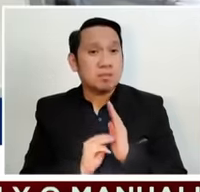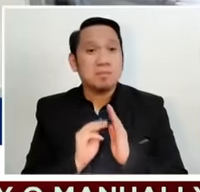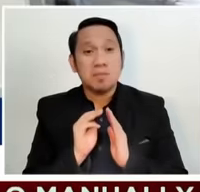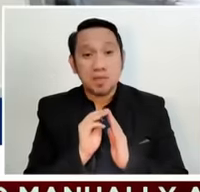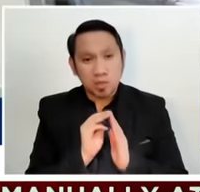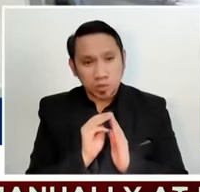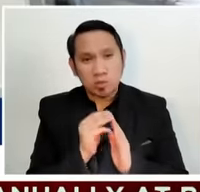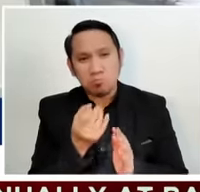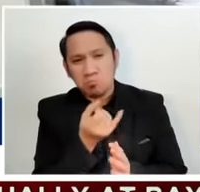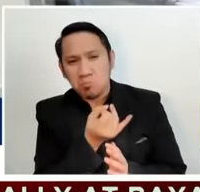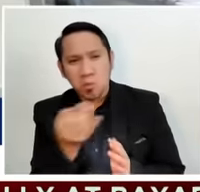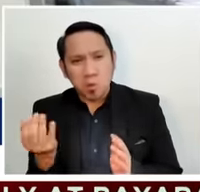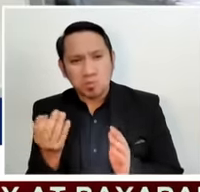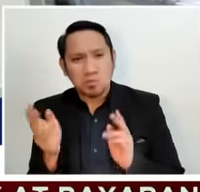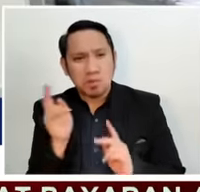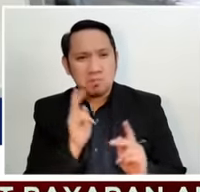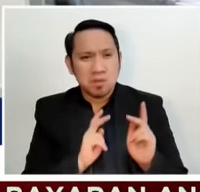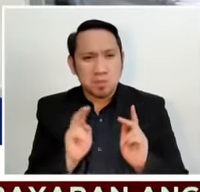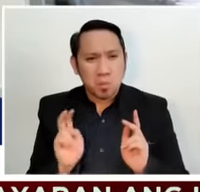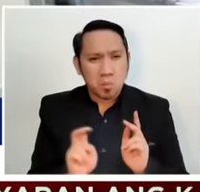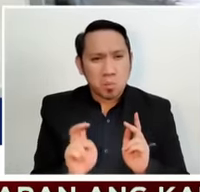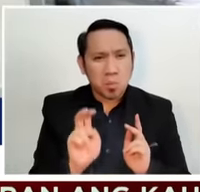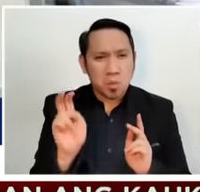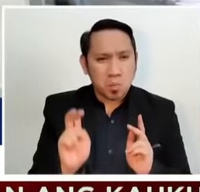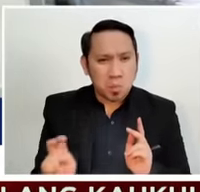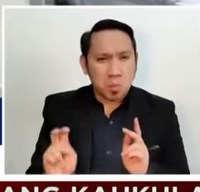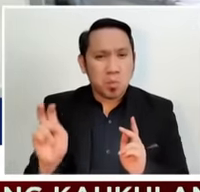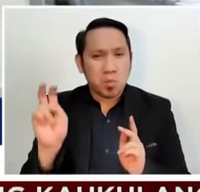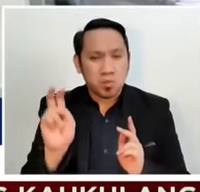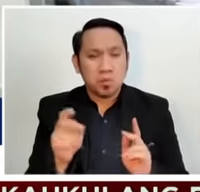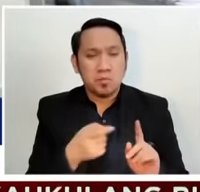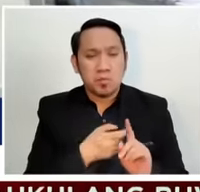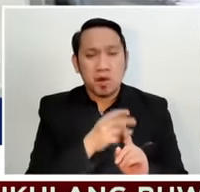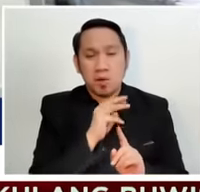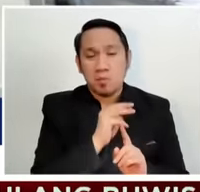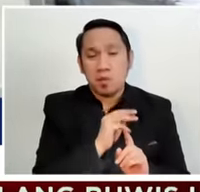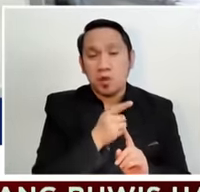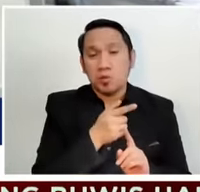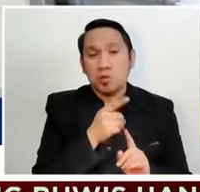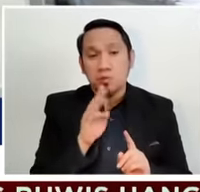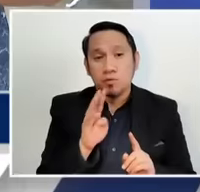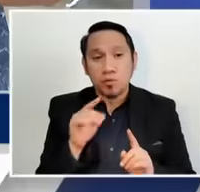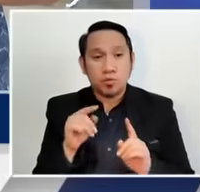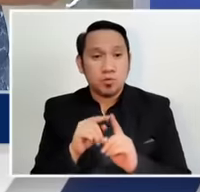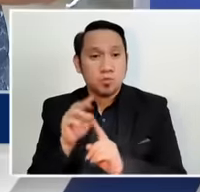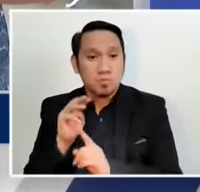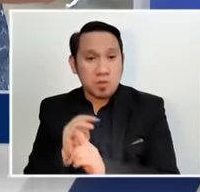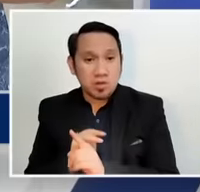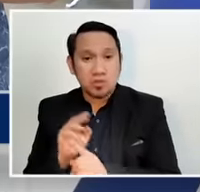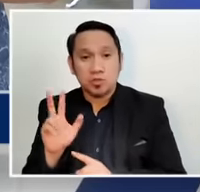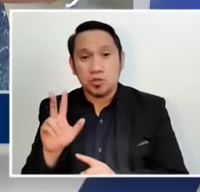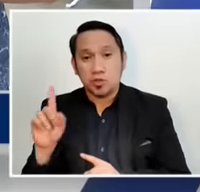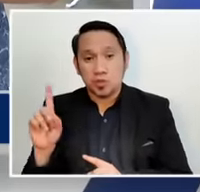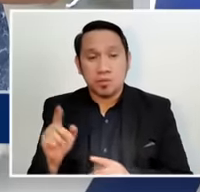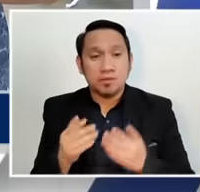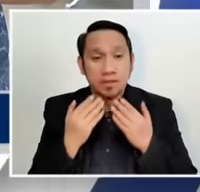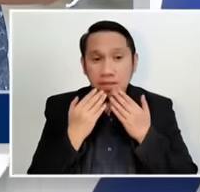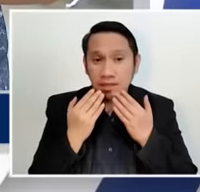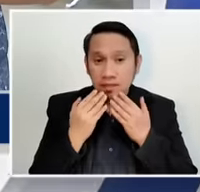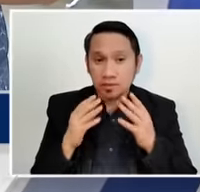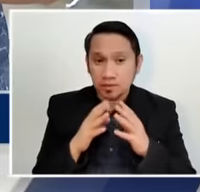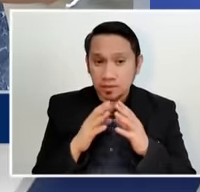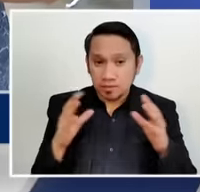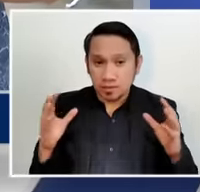mga pasahero, yan ay mula March 24 hanggang March 31. Bernadette. Maraming salamat sa iyo, Dennis